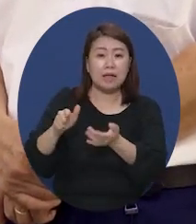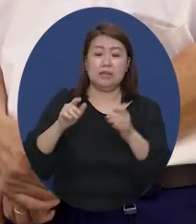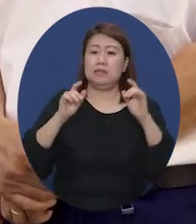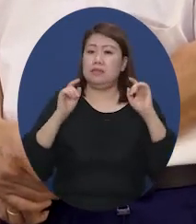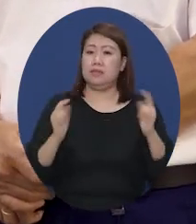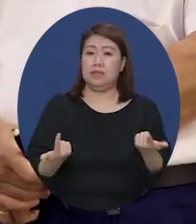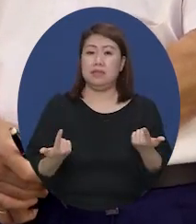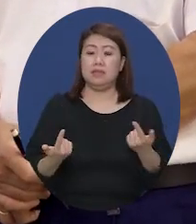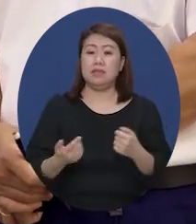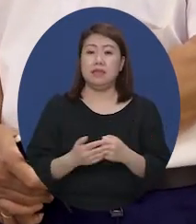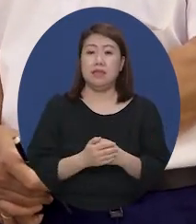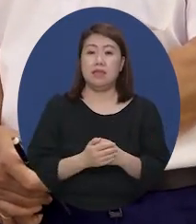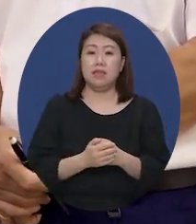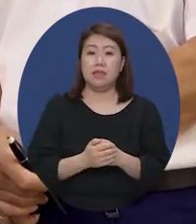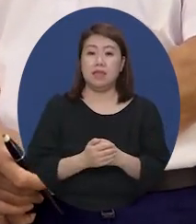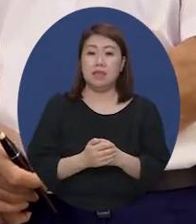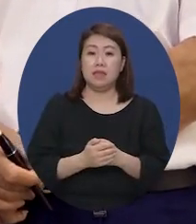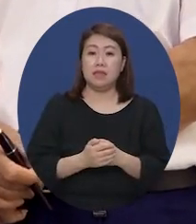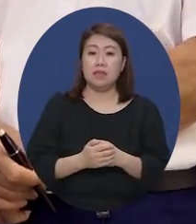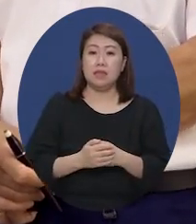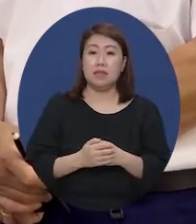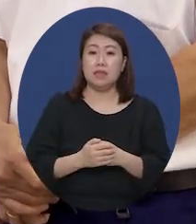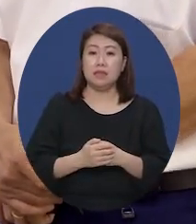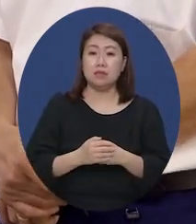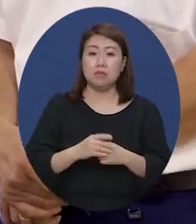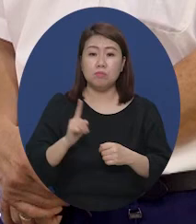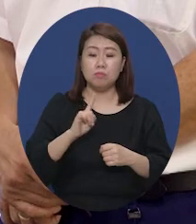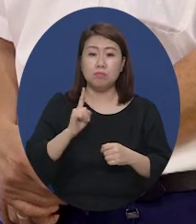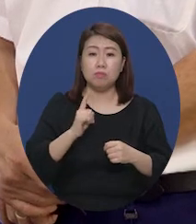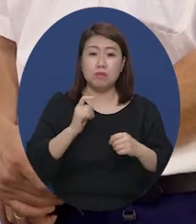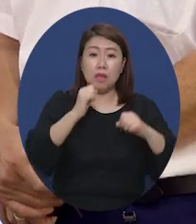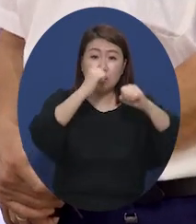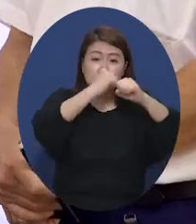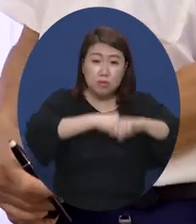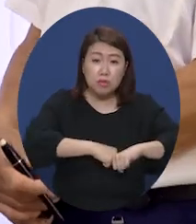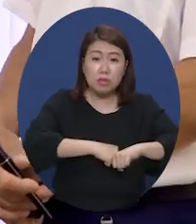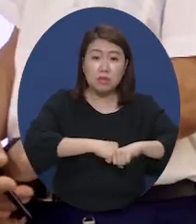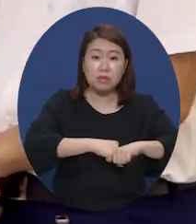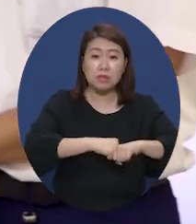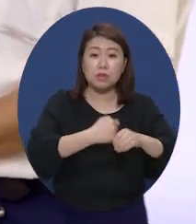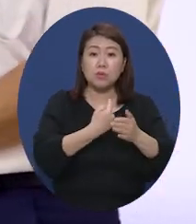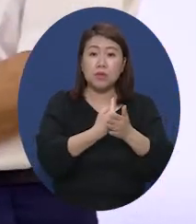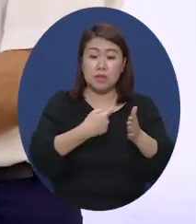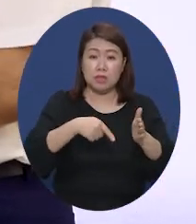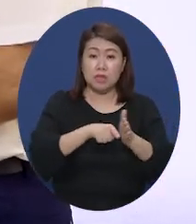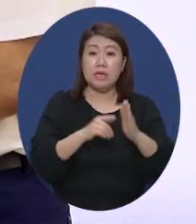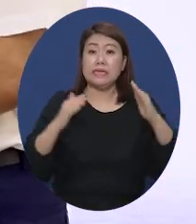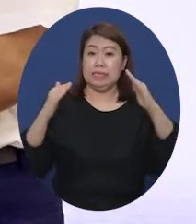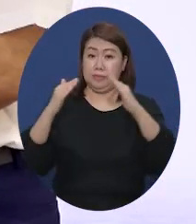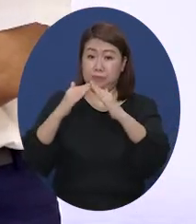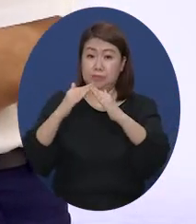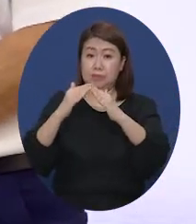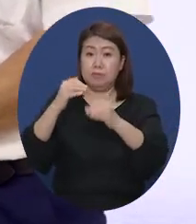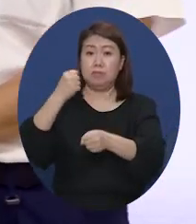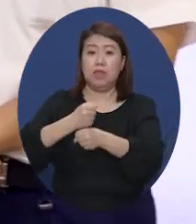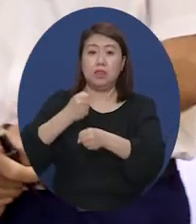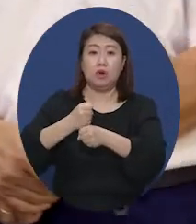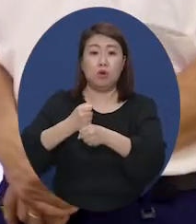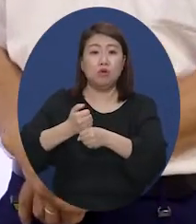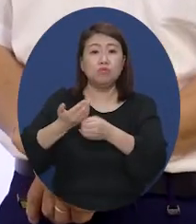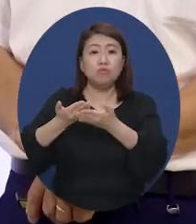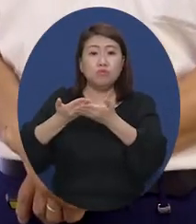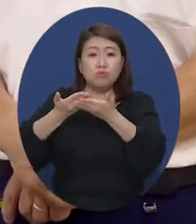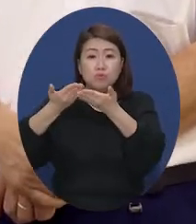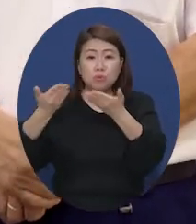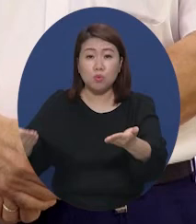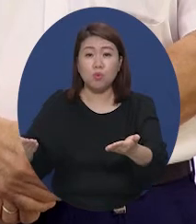거죠. 그죠? 기왕 들어가 있고 어느 정도 훼손이 됐다면 이들에게 올바른 주거 환경을 마련해 주는